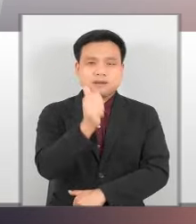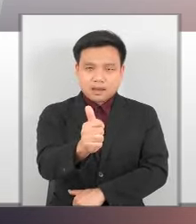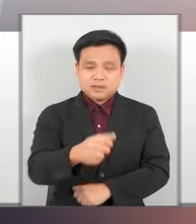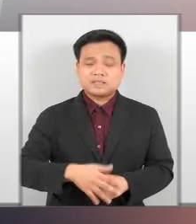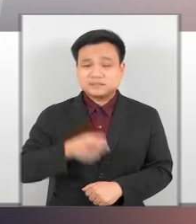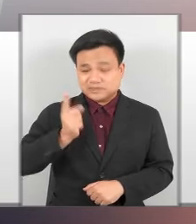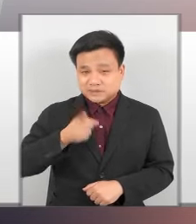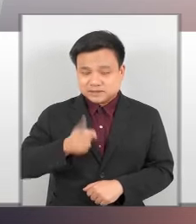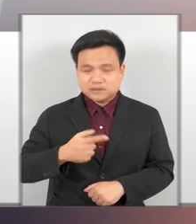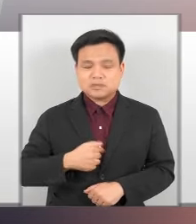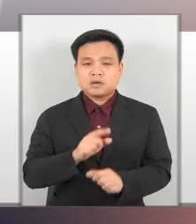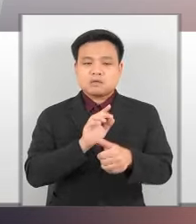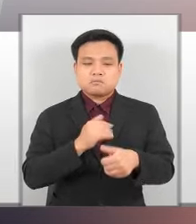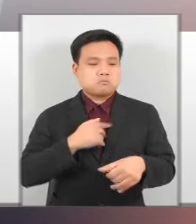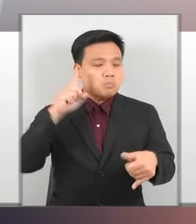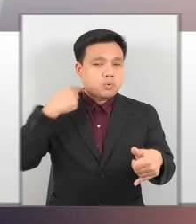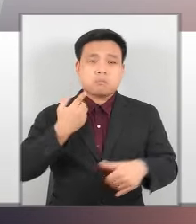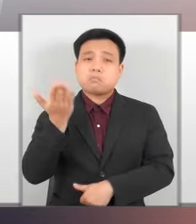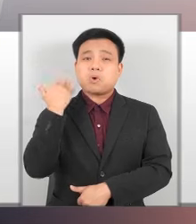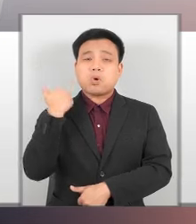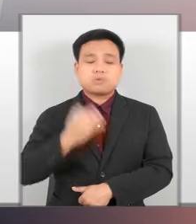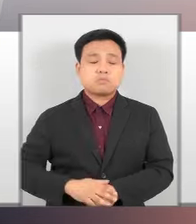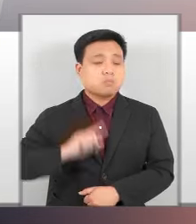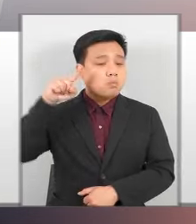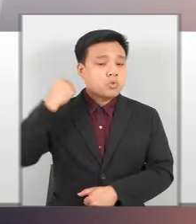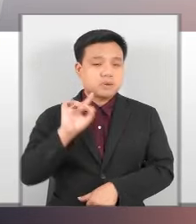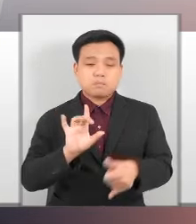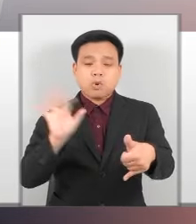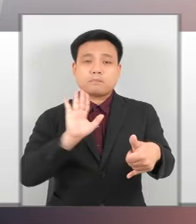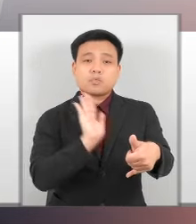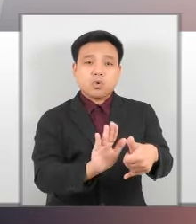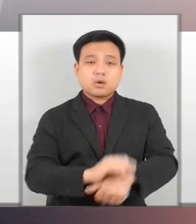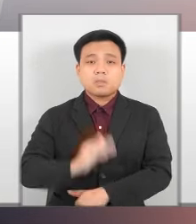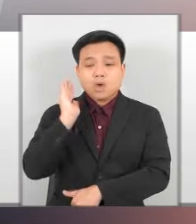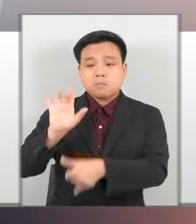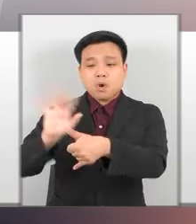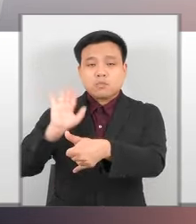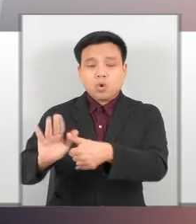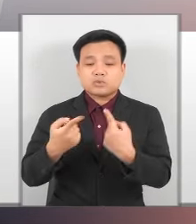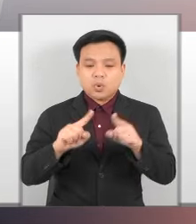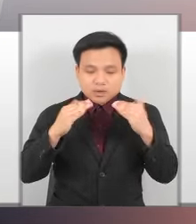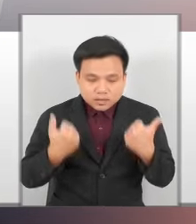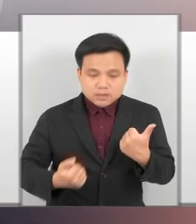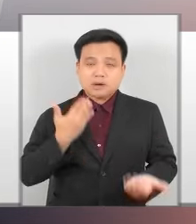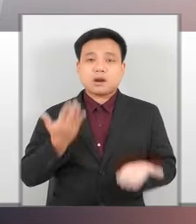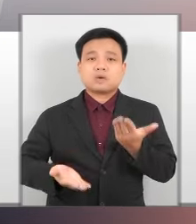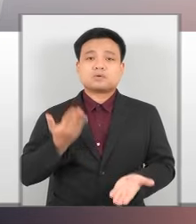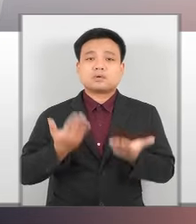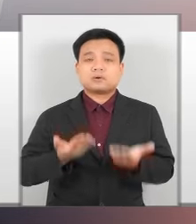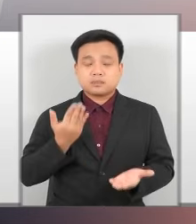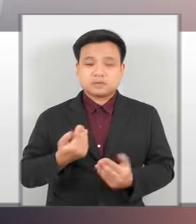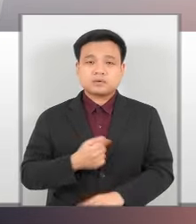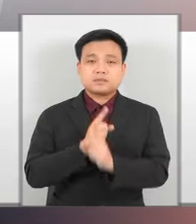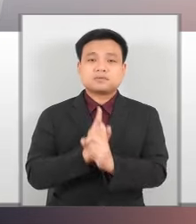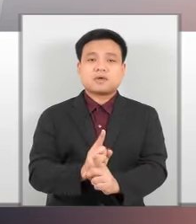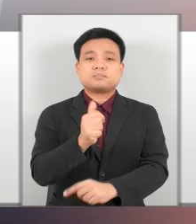ใช่คือต้องดูตามเพศอ่ะผู้หญิงก็ไว้ผมติ่งหูคุณปีต้องติดกิ๊ฟด้วยอ่าอ่าแต่นี่คือแล้วแต่อิสระเลยน้องเป็นอะไรน้องตัดทรง